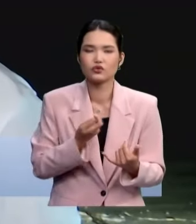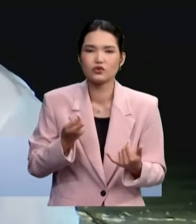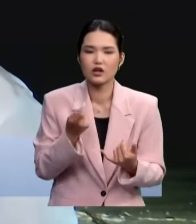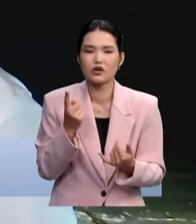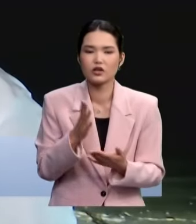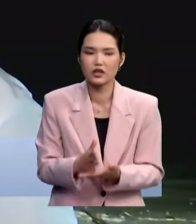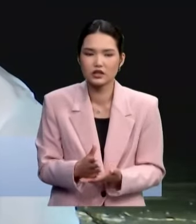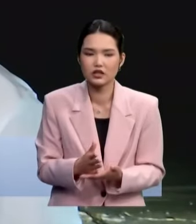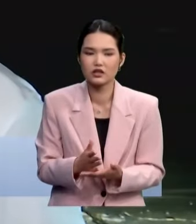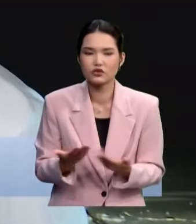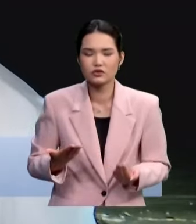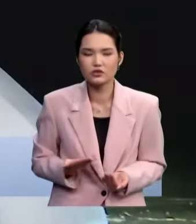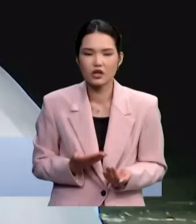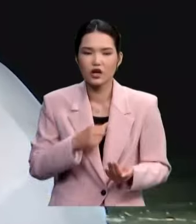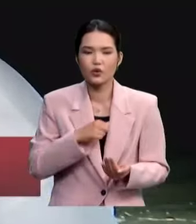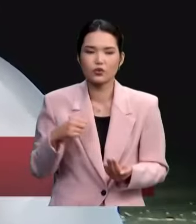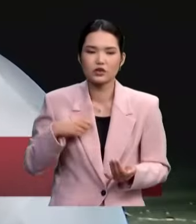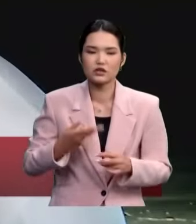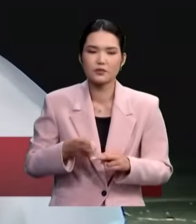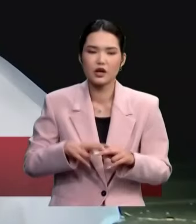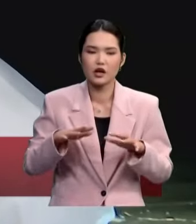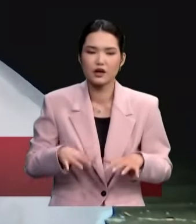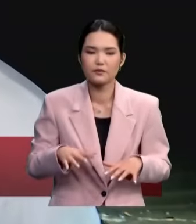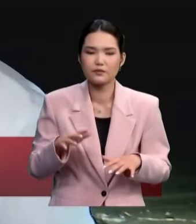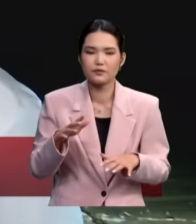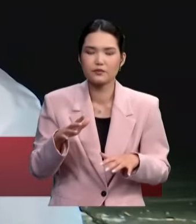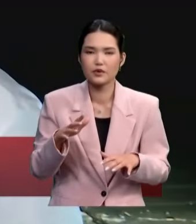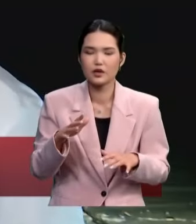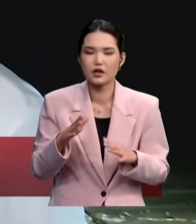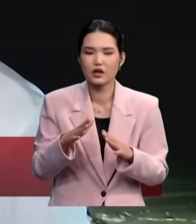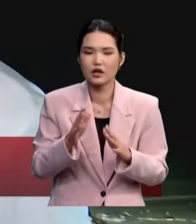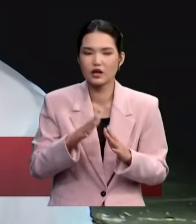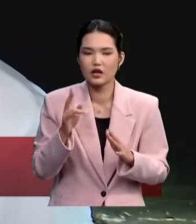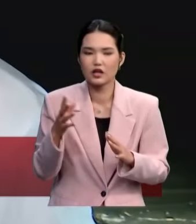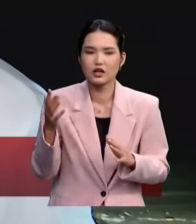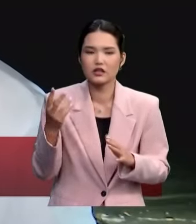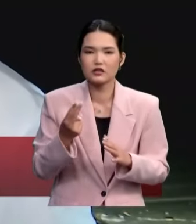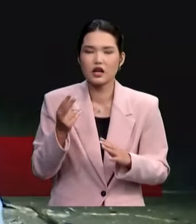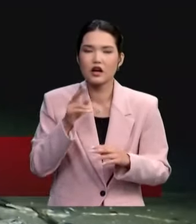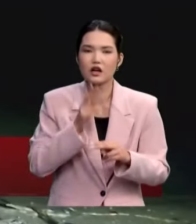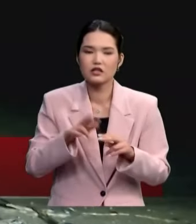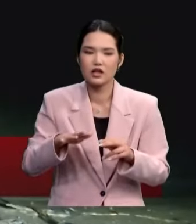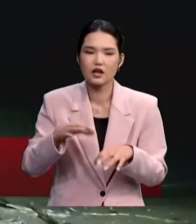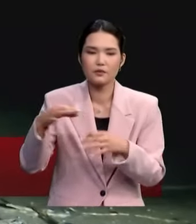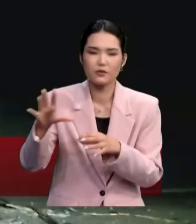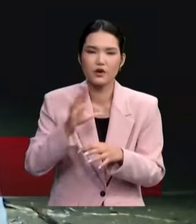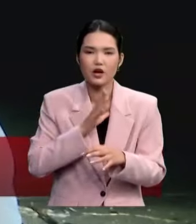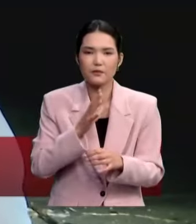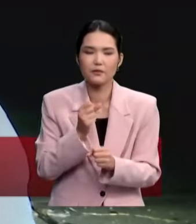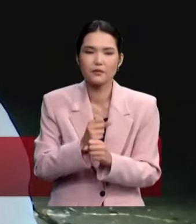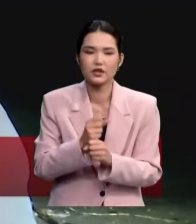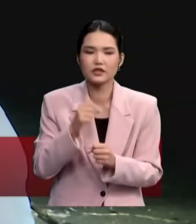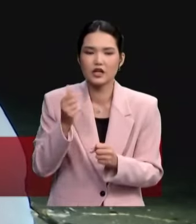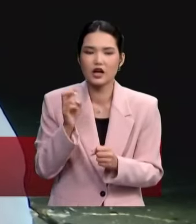енді Астана тұратын. Өзім үйім мұнда әкемнің атында. Астанада қарындасыма да ұялып береді сол. Екі үйде сол әкемнің атында болып